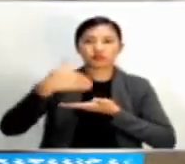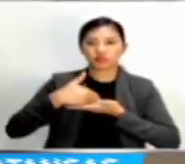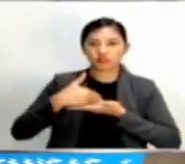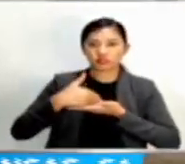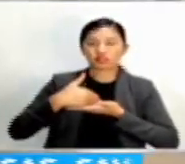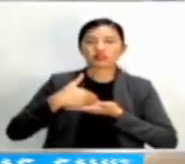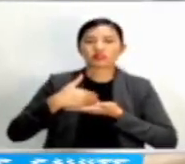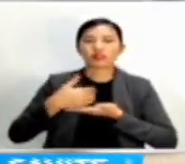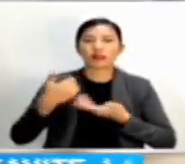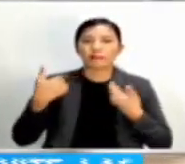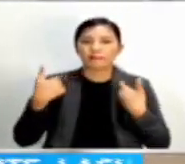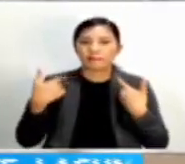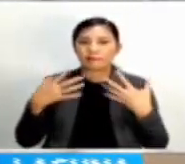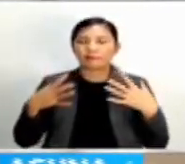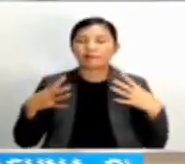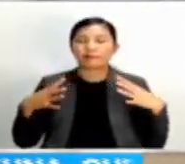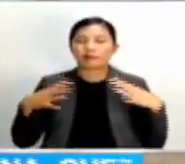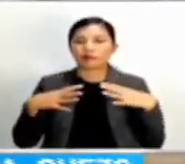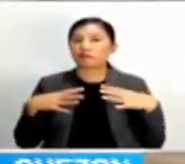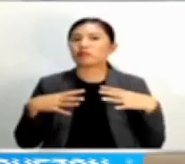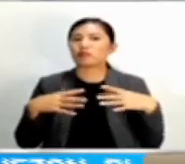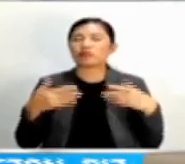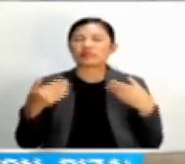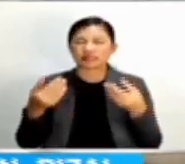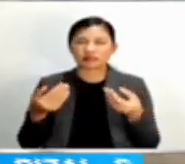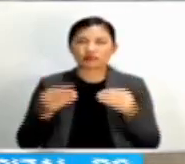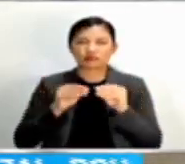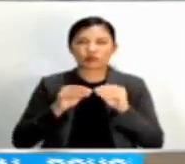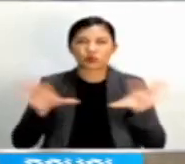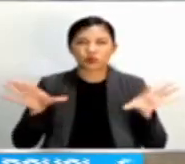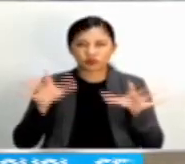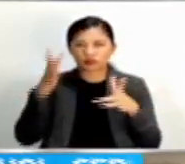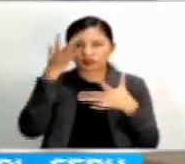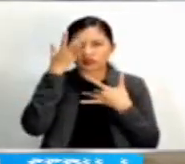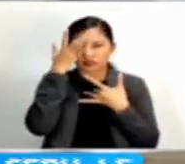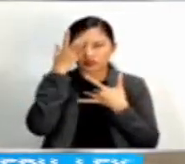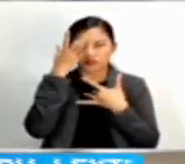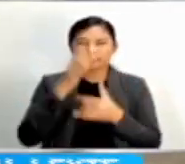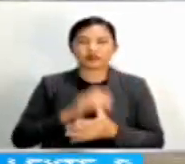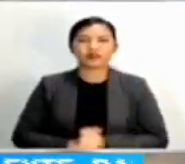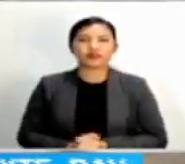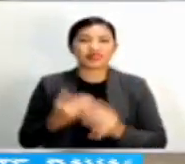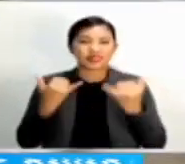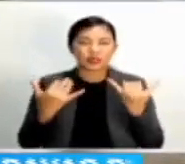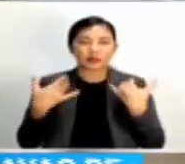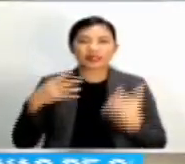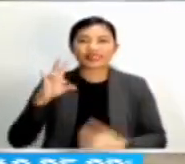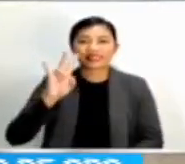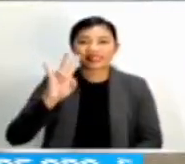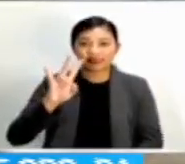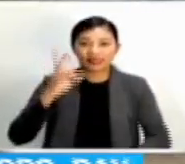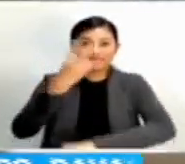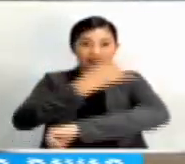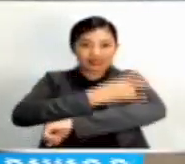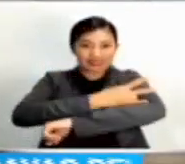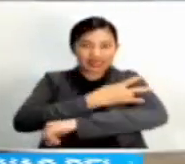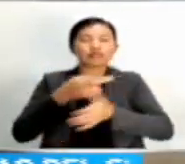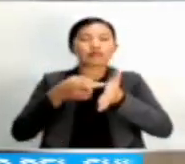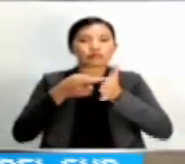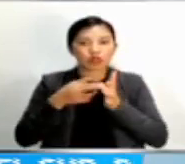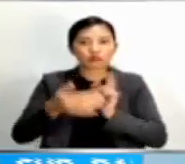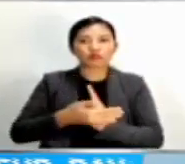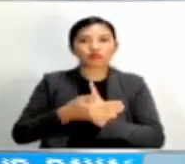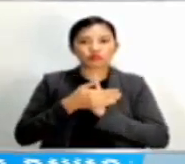nakikitang dahilan ng pagdami ng kaso. Ipinatutupad ngayon ang 7-day mandatory facility-based quarantine sa inbound